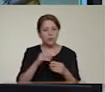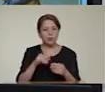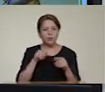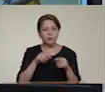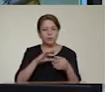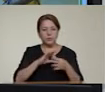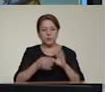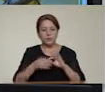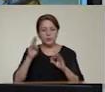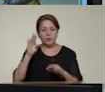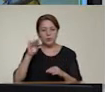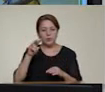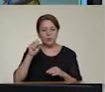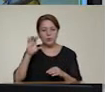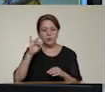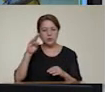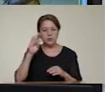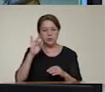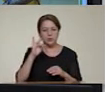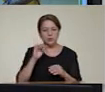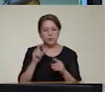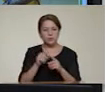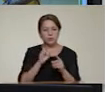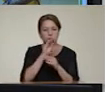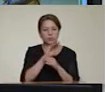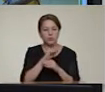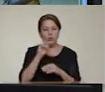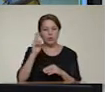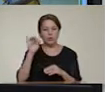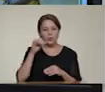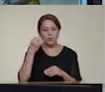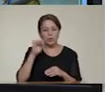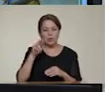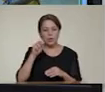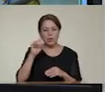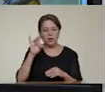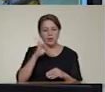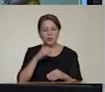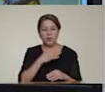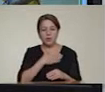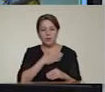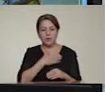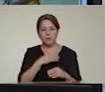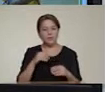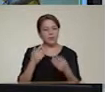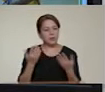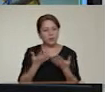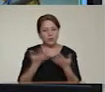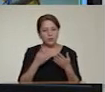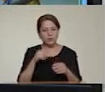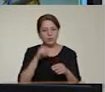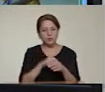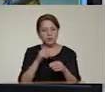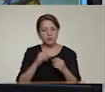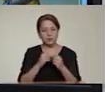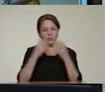so'zini qo'ydik. Kuylari qalbda allaqanday yoqimli hislarni uyg'otadi.